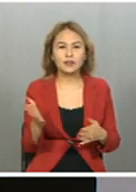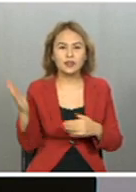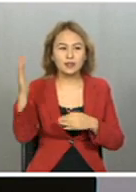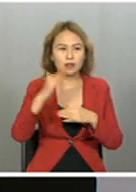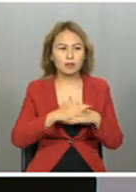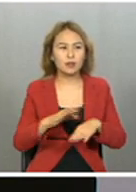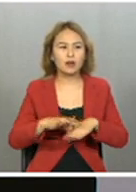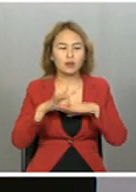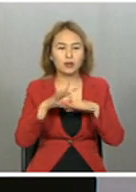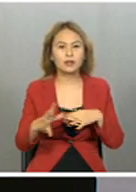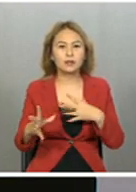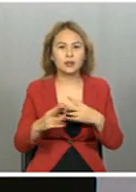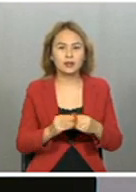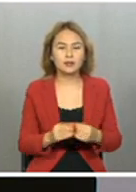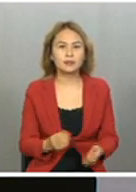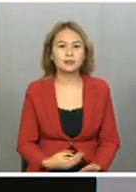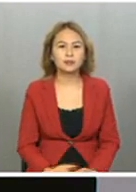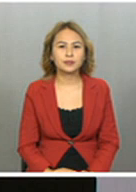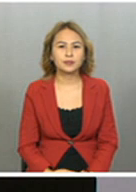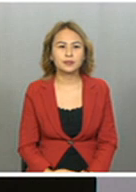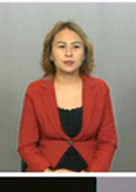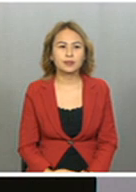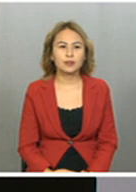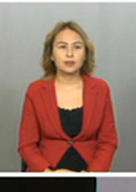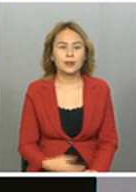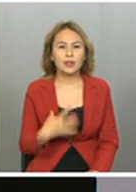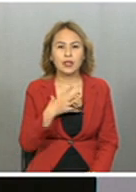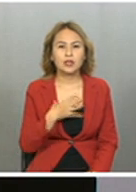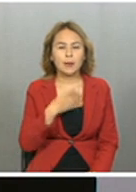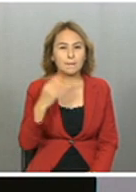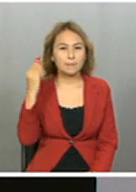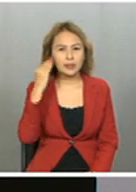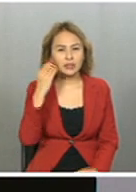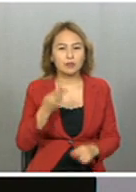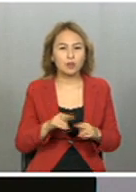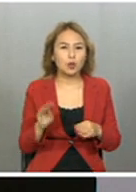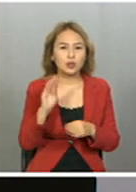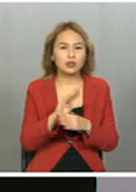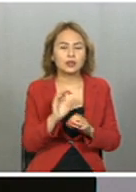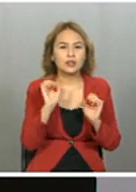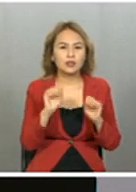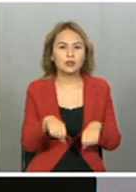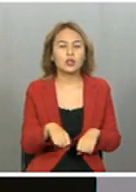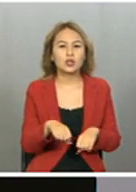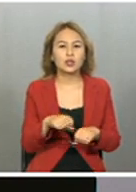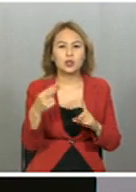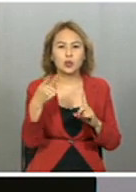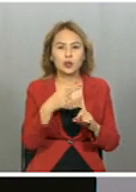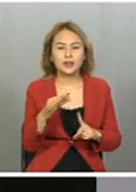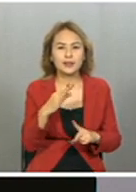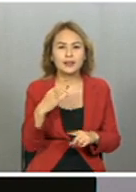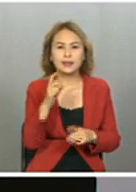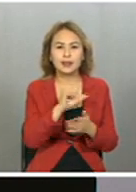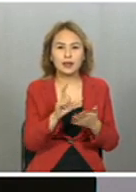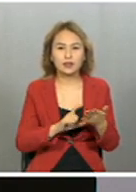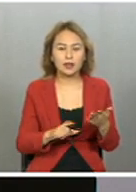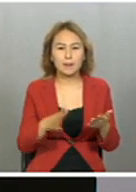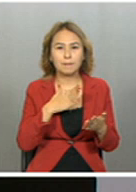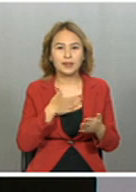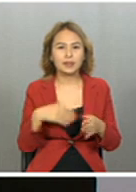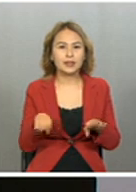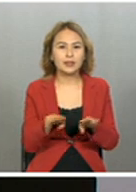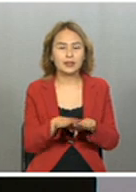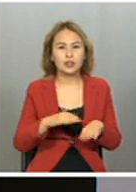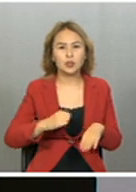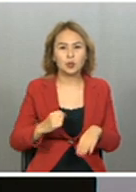день проводят вместе. К основной мысли также можно отнести строки из стихотворения. «Мы такие с ним